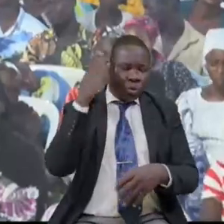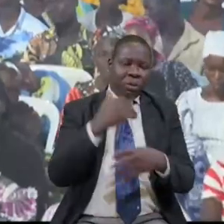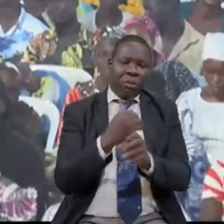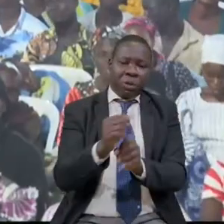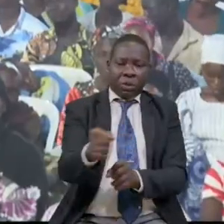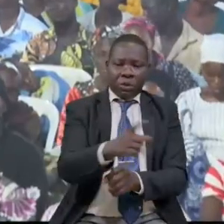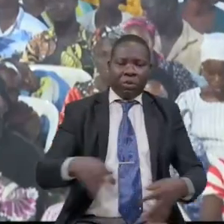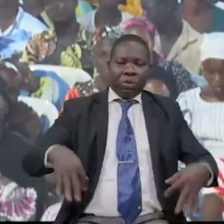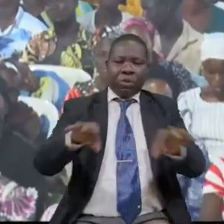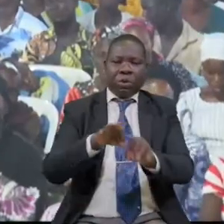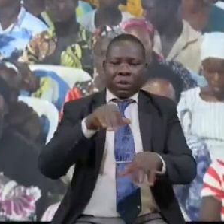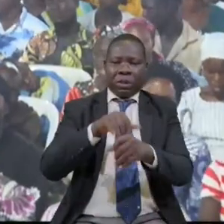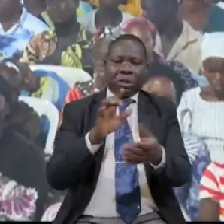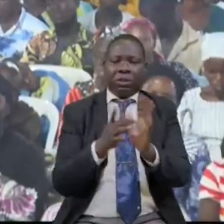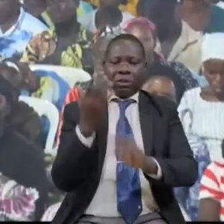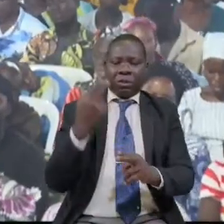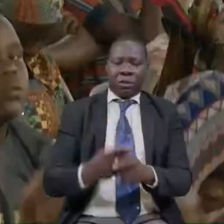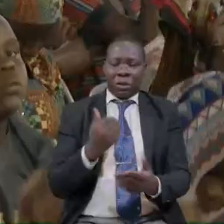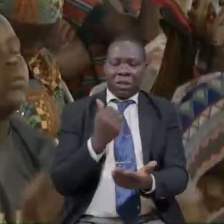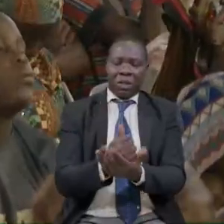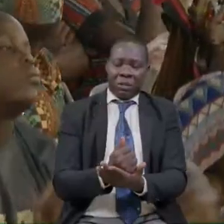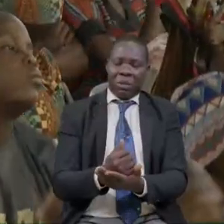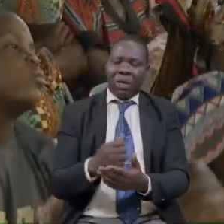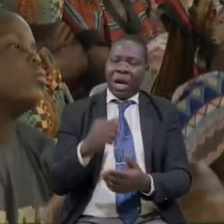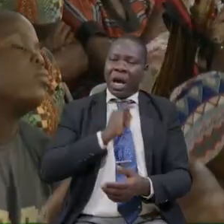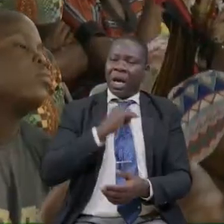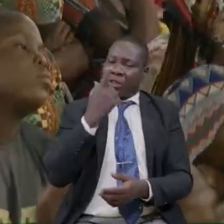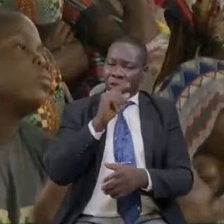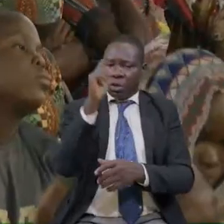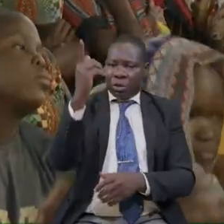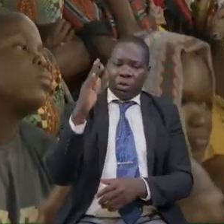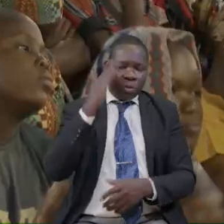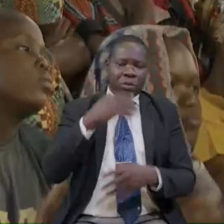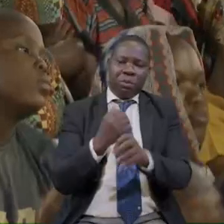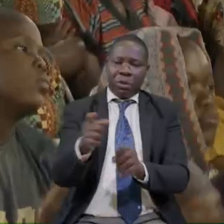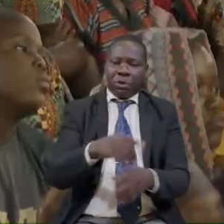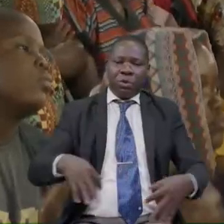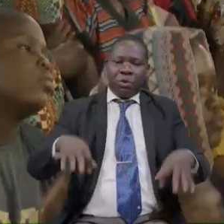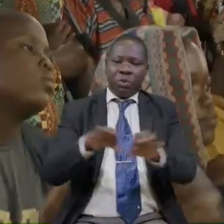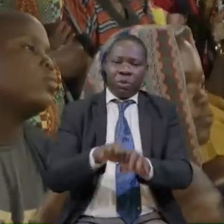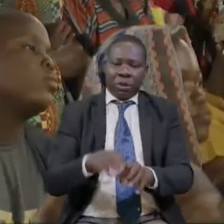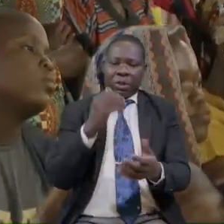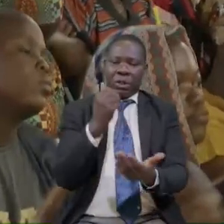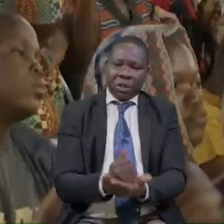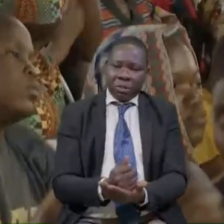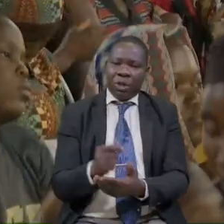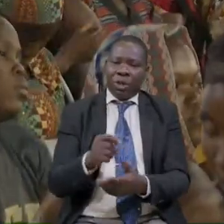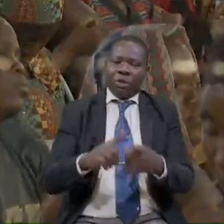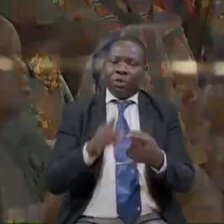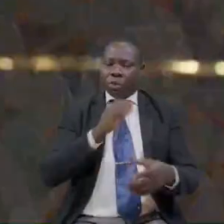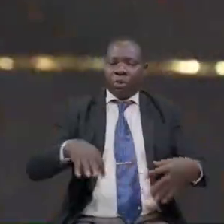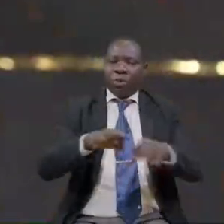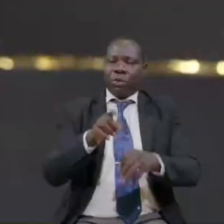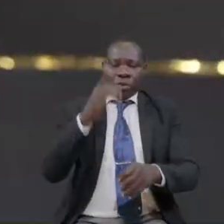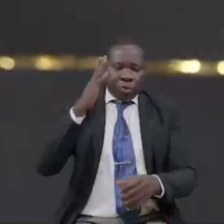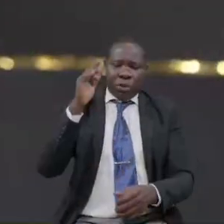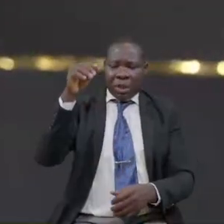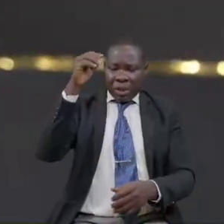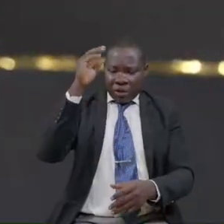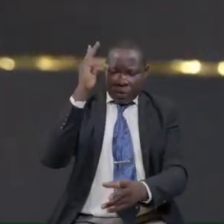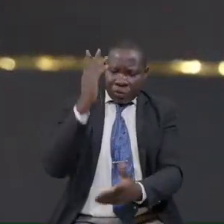digne. Je dis Dieu vous rendra digne. Pour être digne, on délaisse tous